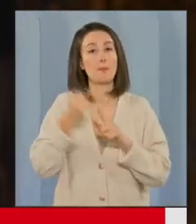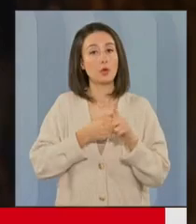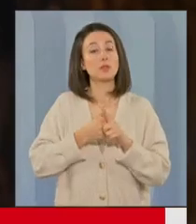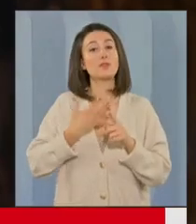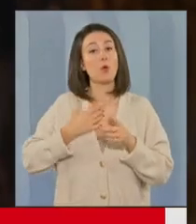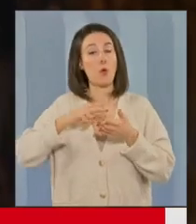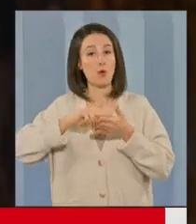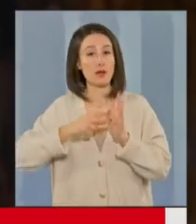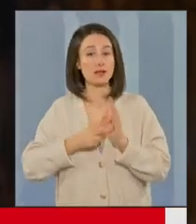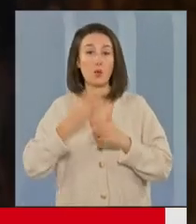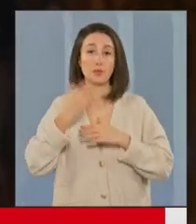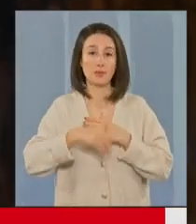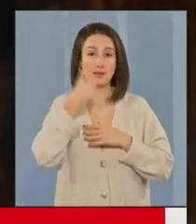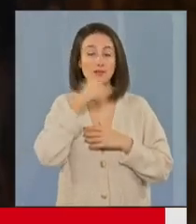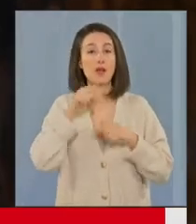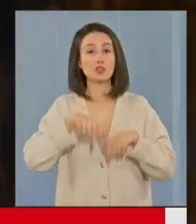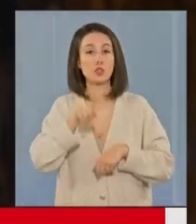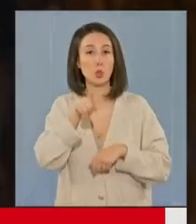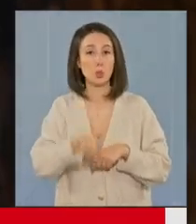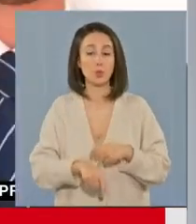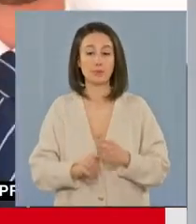care vor organiza în ultima zi a acestei luni.